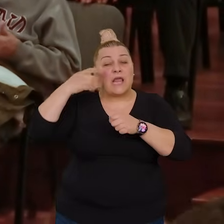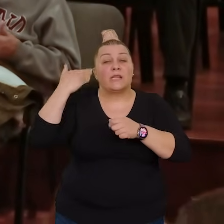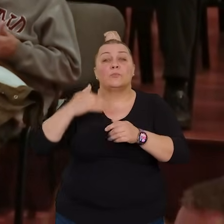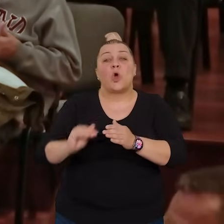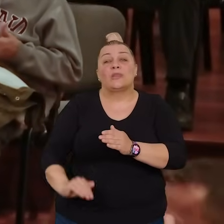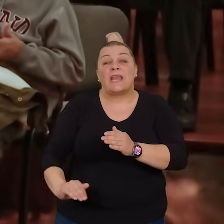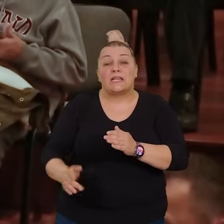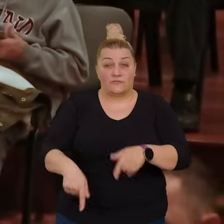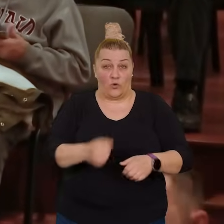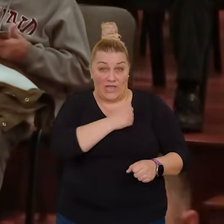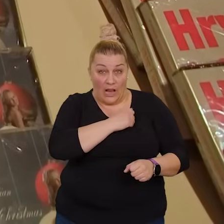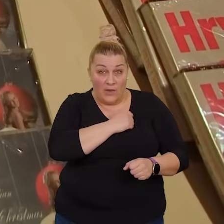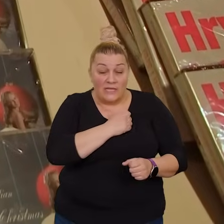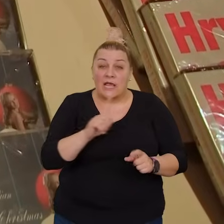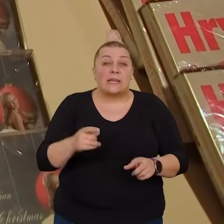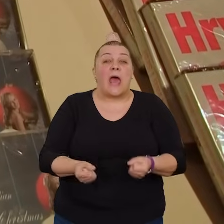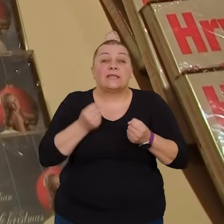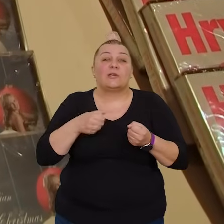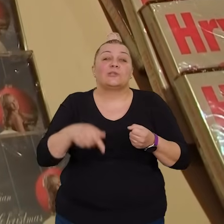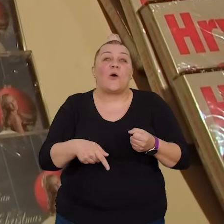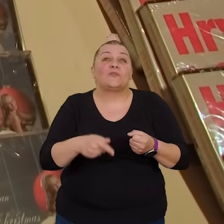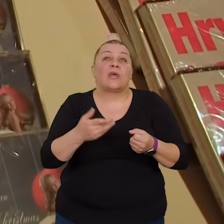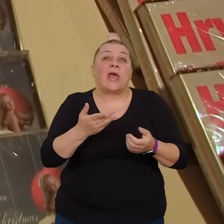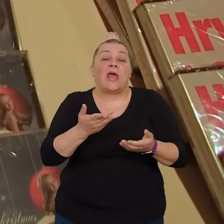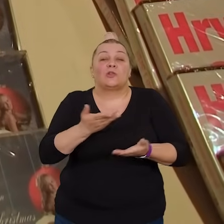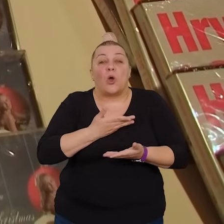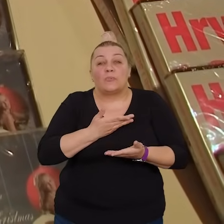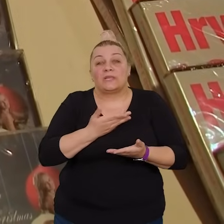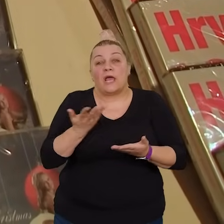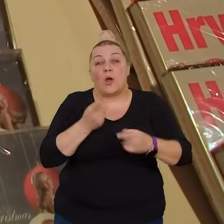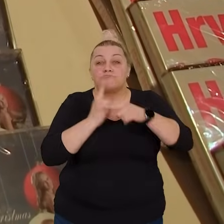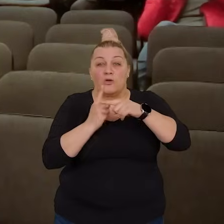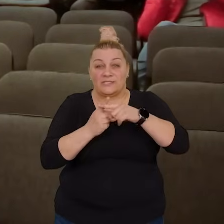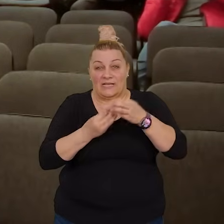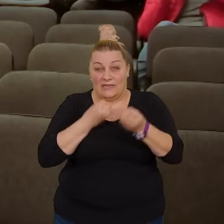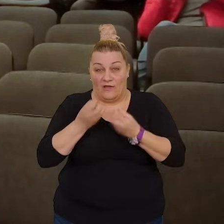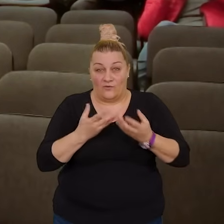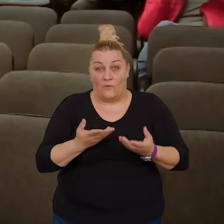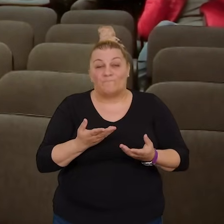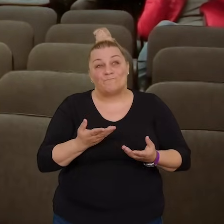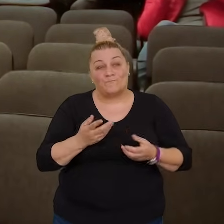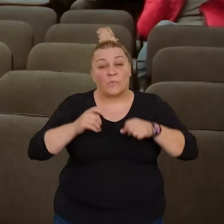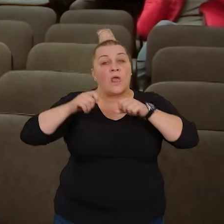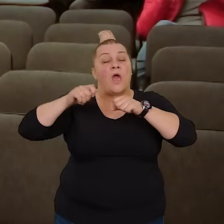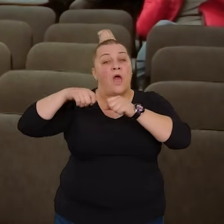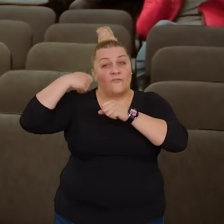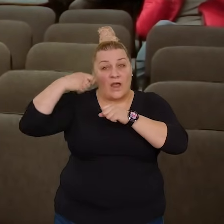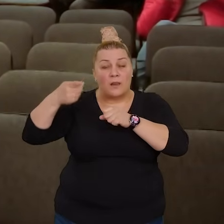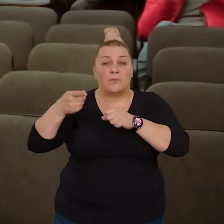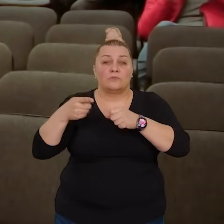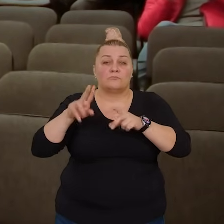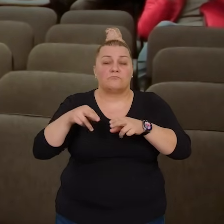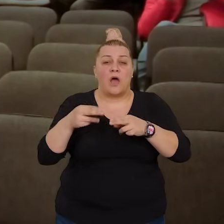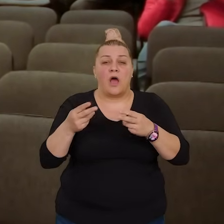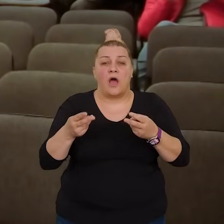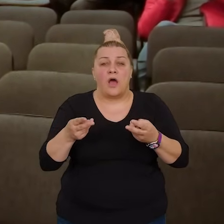gradu Podomarjana, a uvijek je teško pridobiti simpatije i naklonost tu pred svojim sugrađanima. Pa teško je, znate, međutim, kod filma